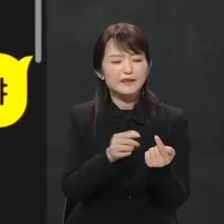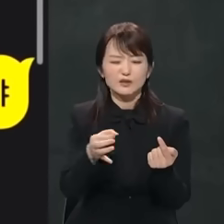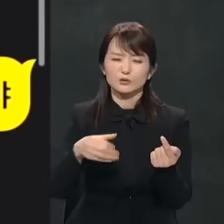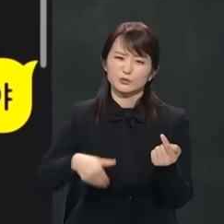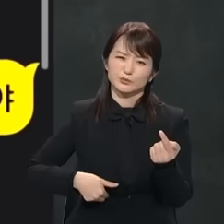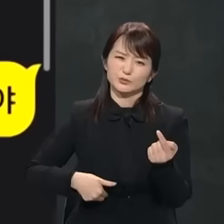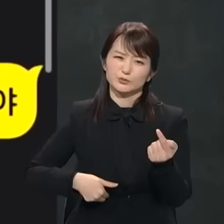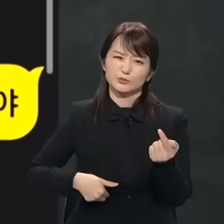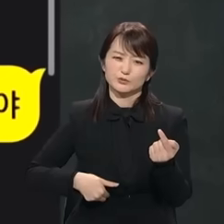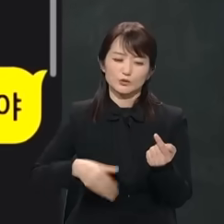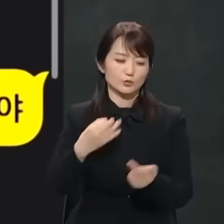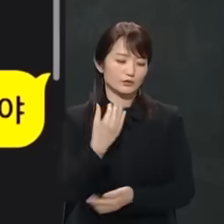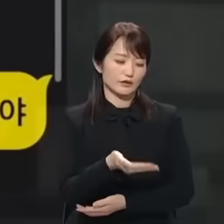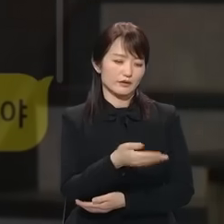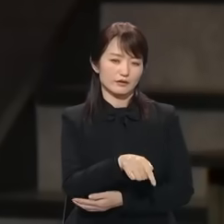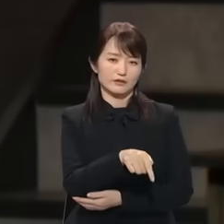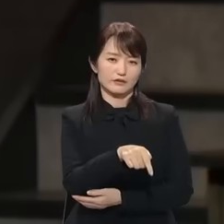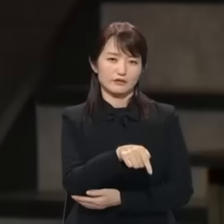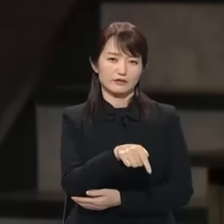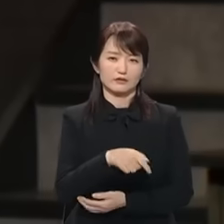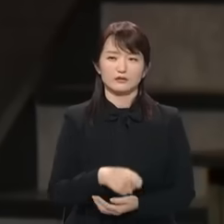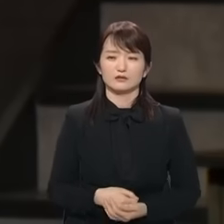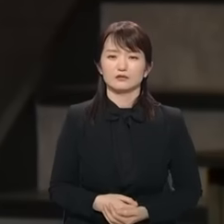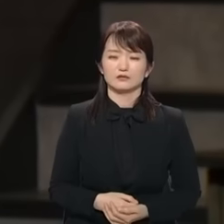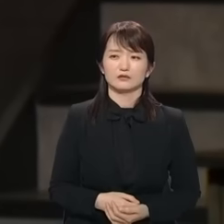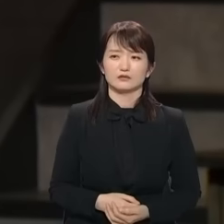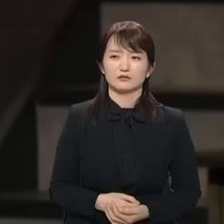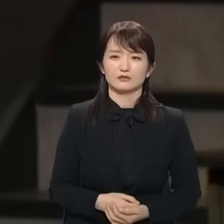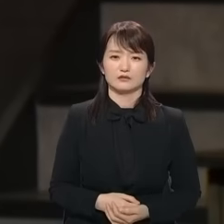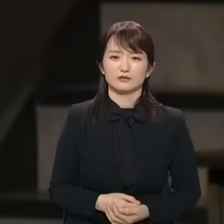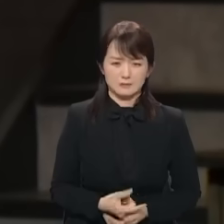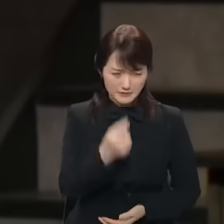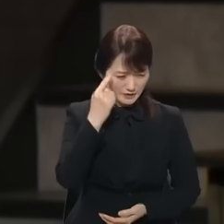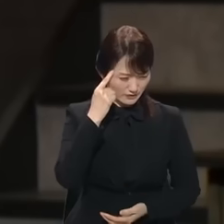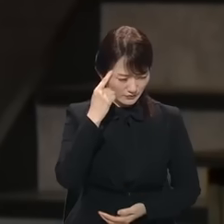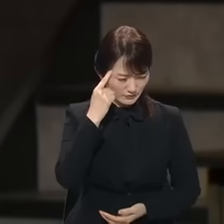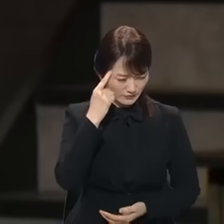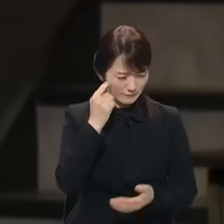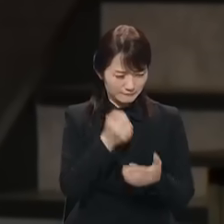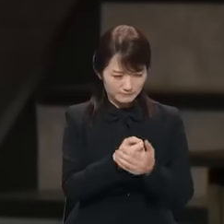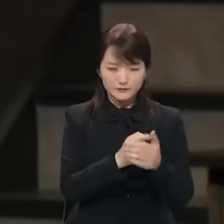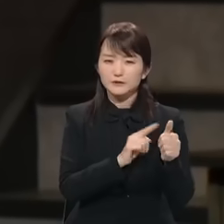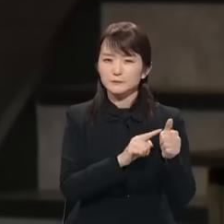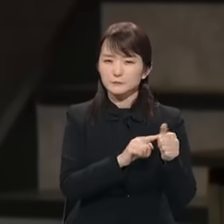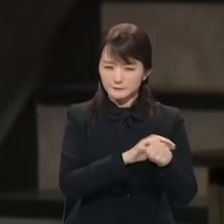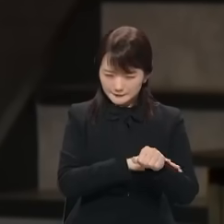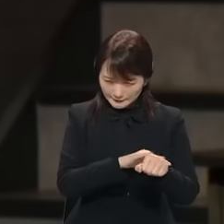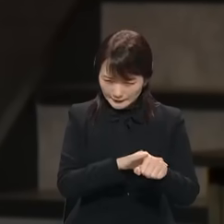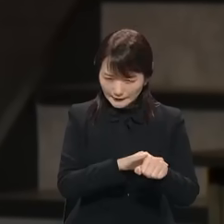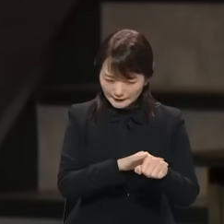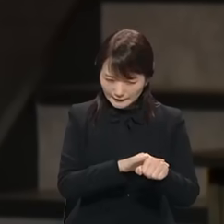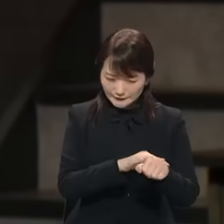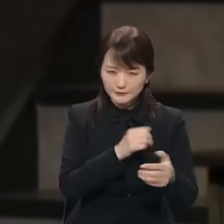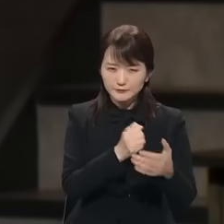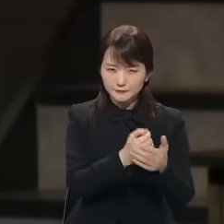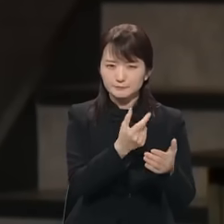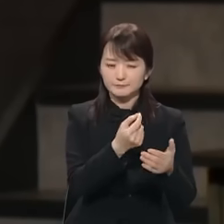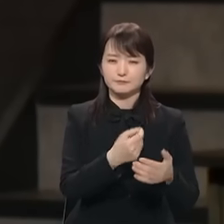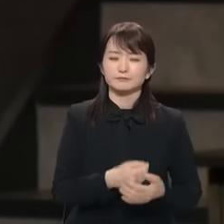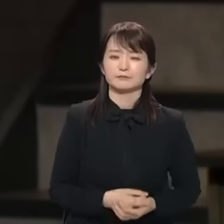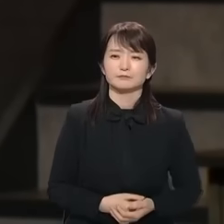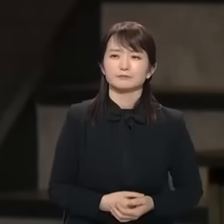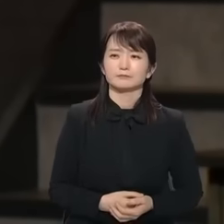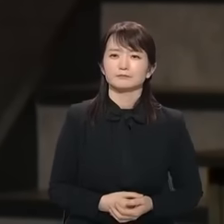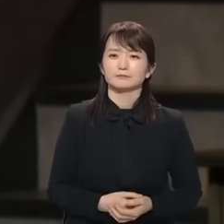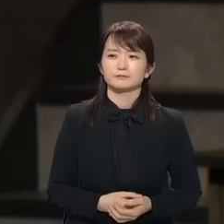필요하다라고 돈을 내라고 하는 그 순간 빨리 이제 판단을 해야 되는데 이분 같은 경우는 잘 대처를 갖다 하신 거로 봅니다 그래서